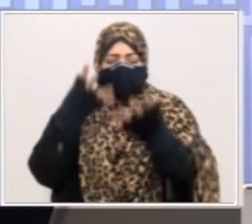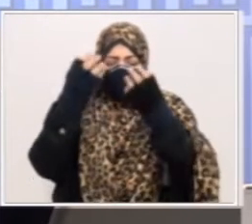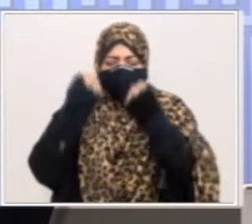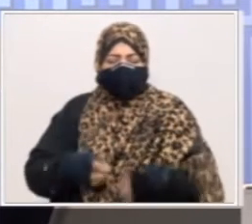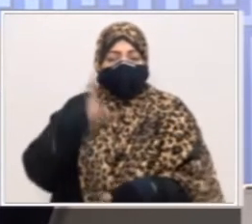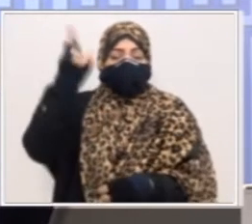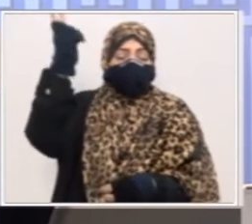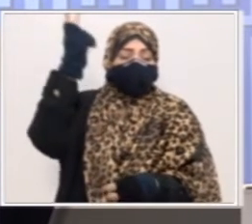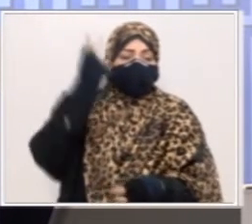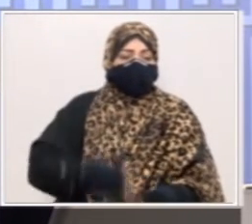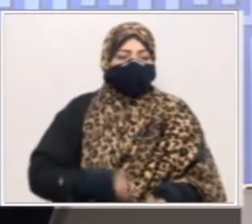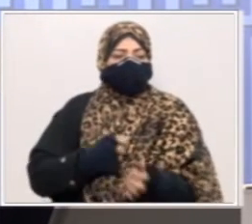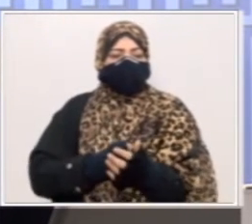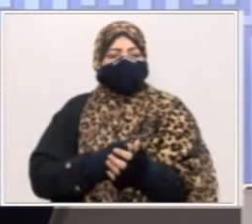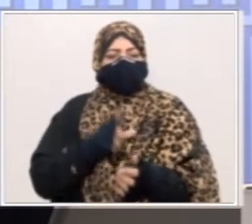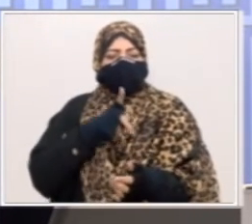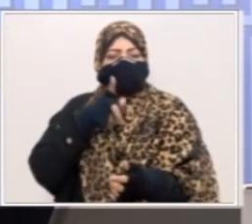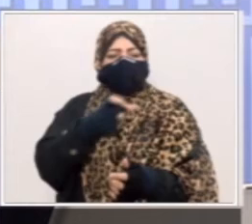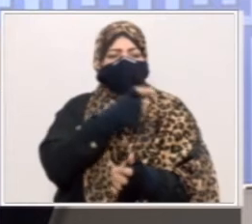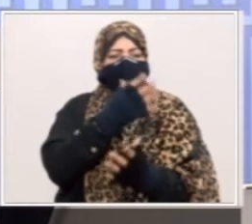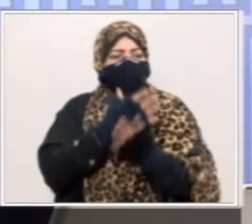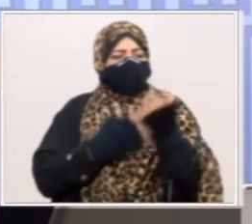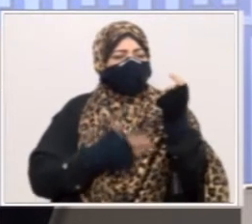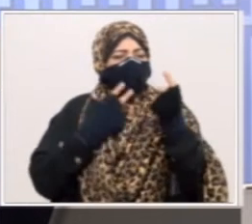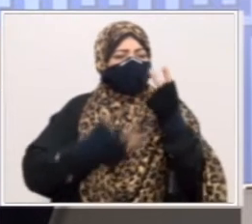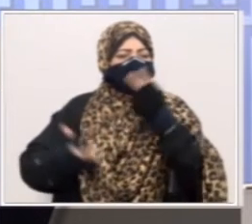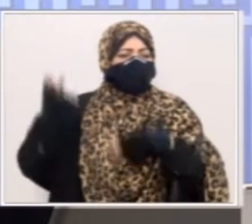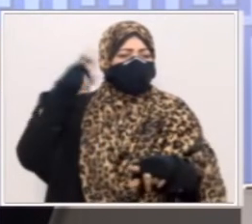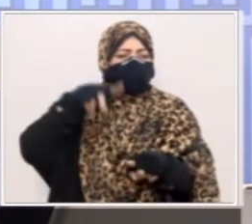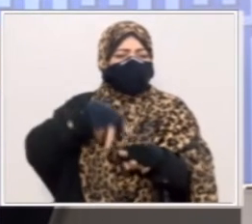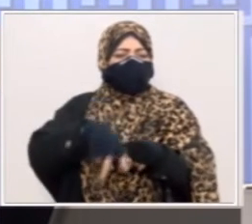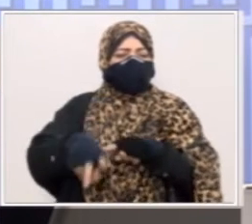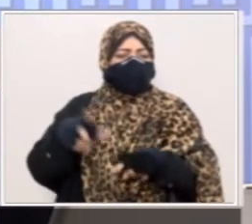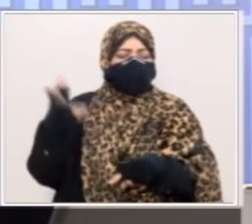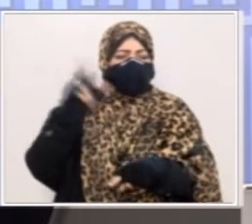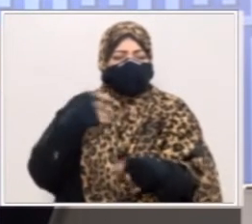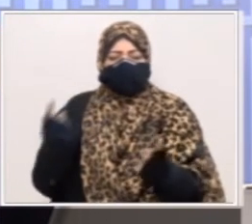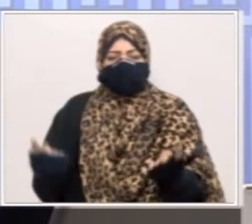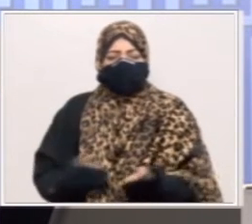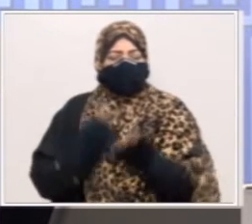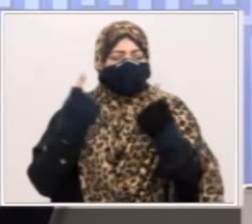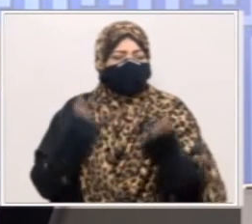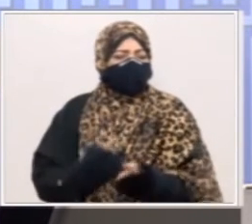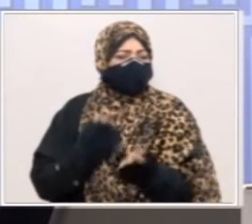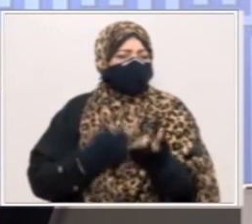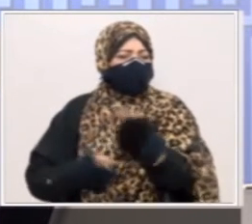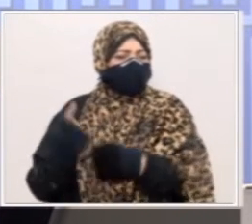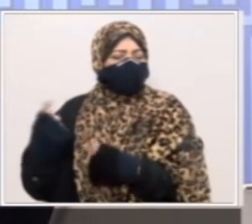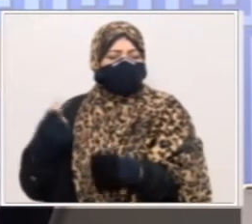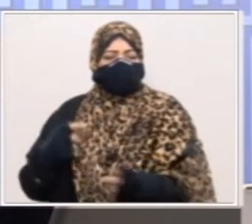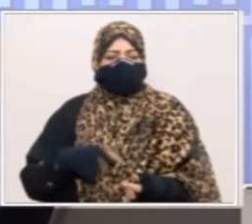ظلما وعدوانا، لأشياء بسيطة ولأشياء لا يحل بها دم